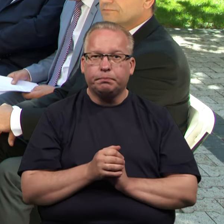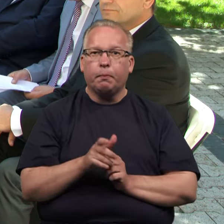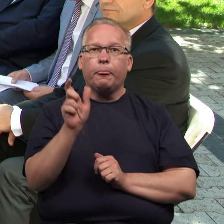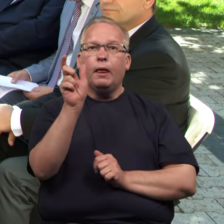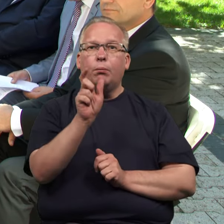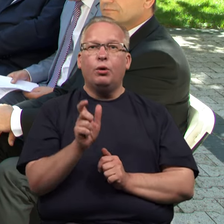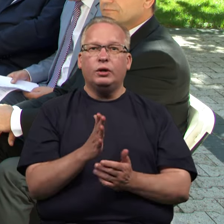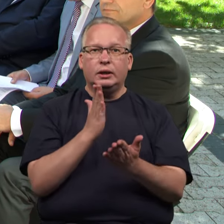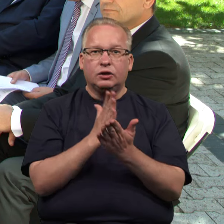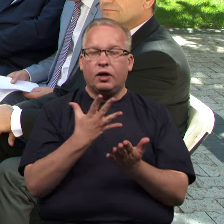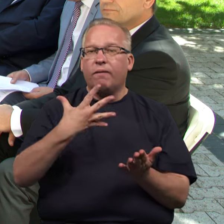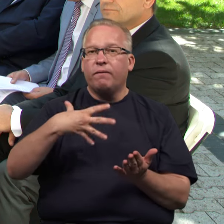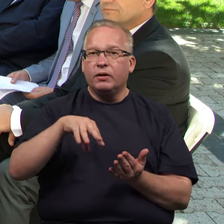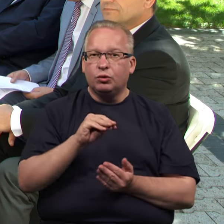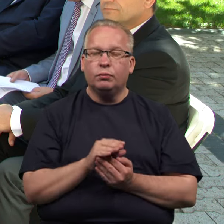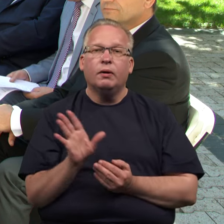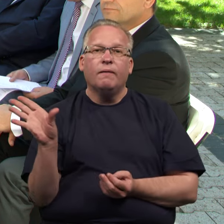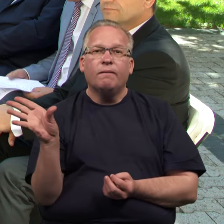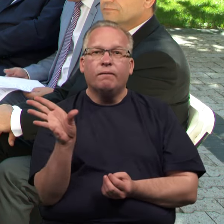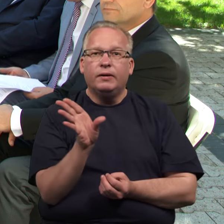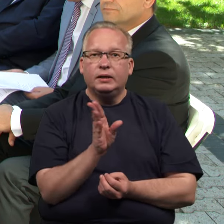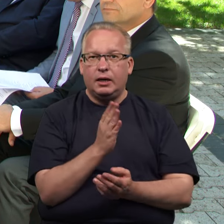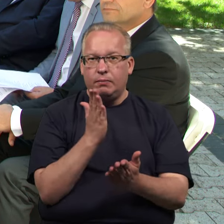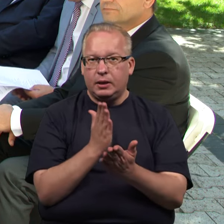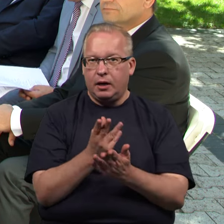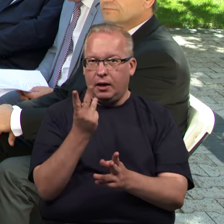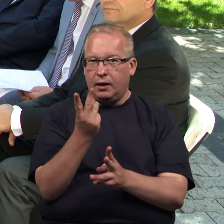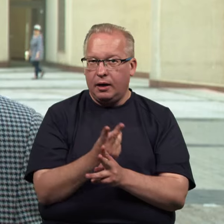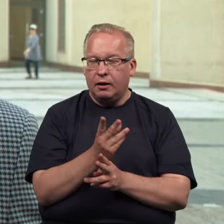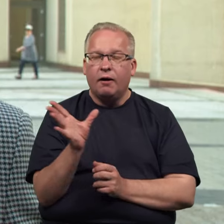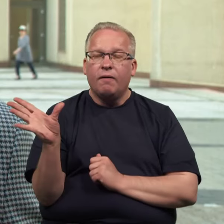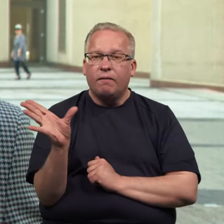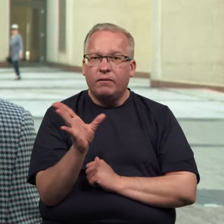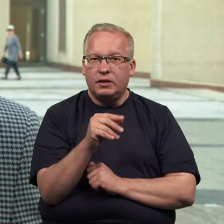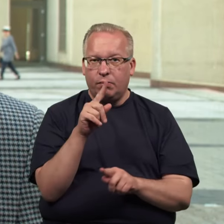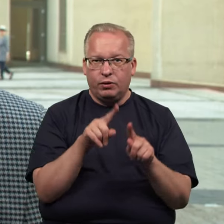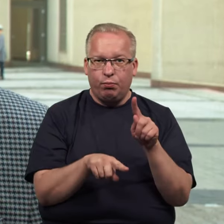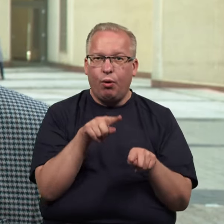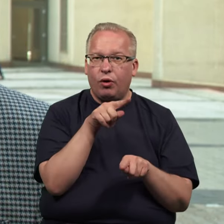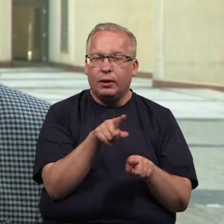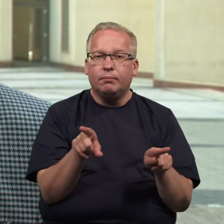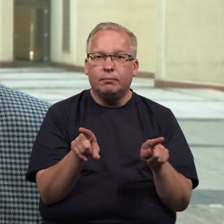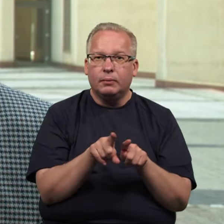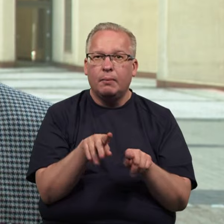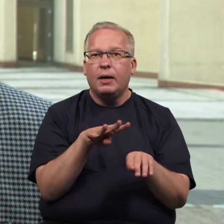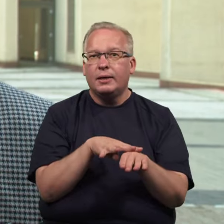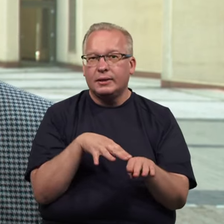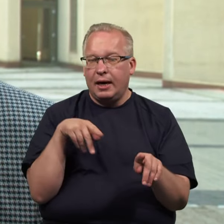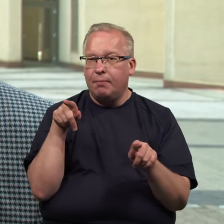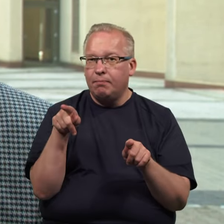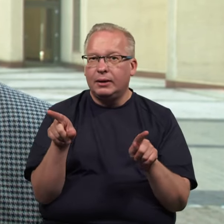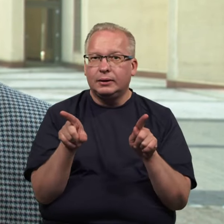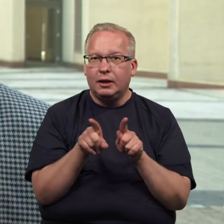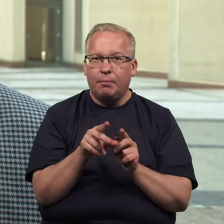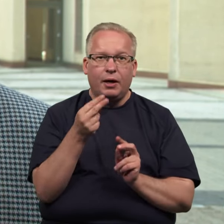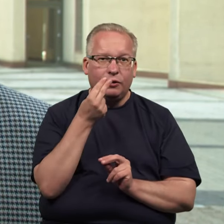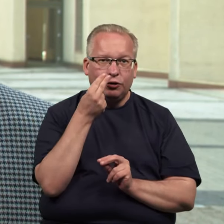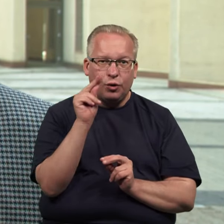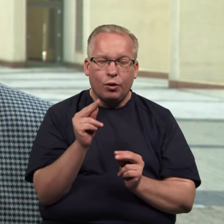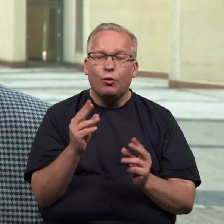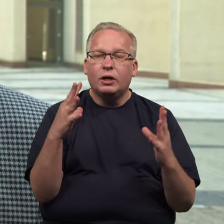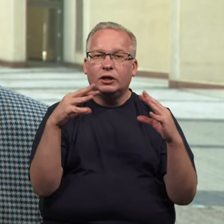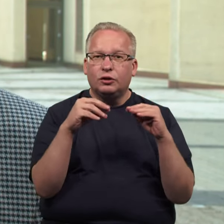Poezija yra visų ir visiems. Poezija yra reikalinga visiems. Ir politikams taip pat, ir Seimas taip pat. Labai džiaugiuosi, kad